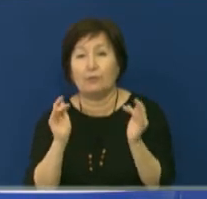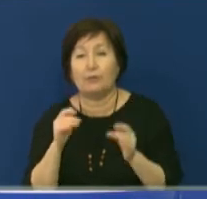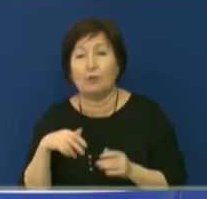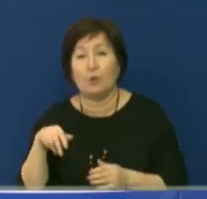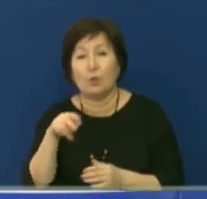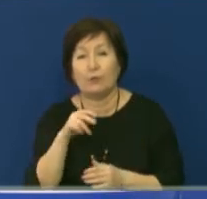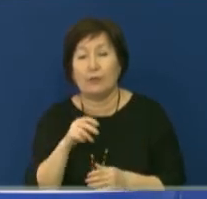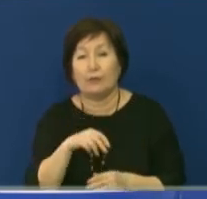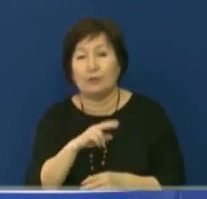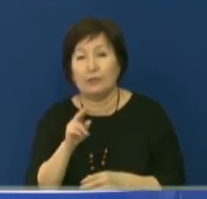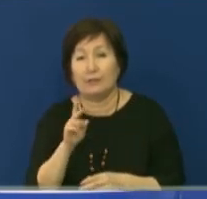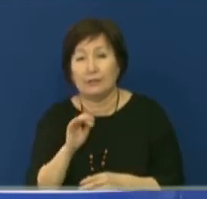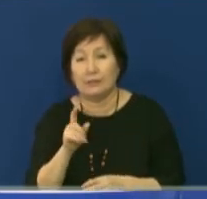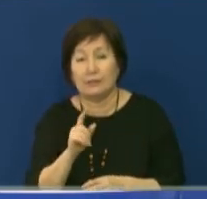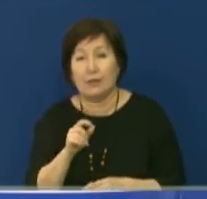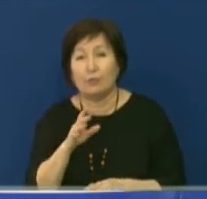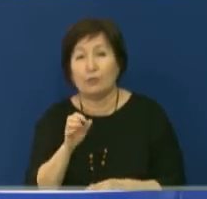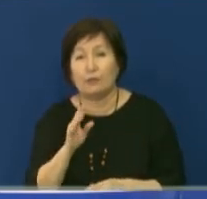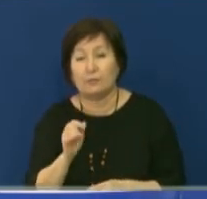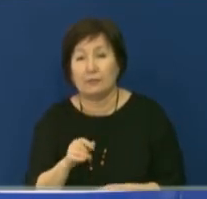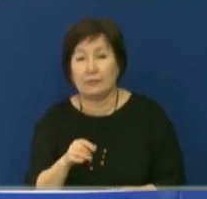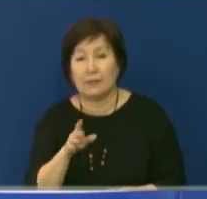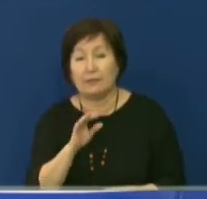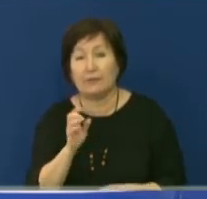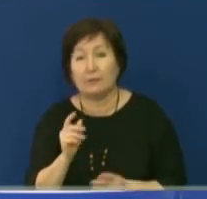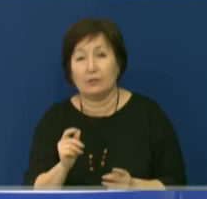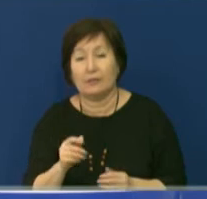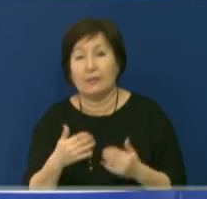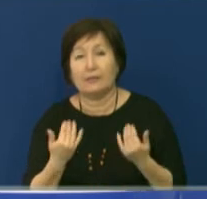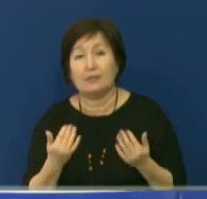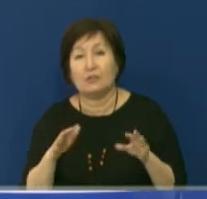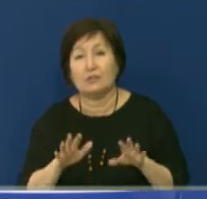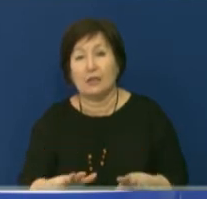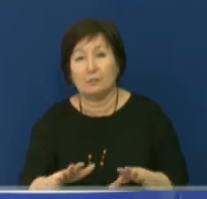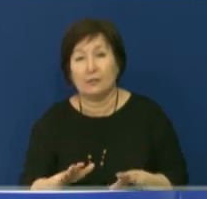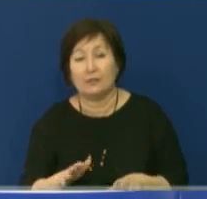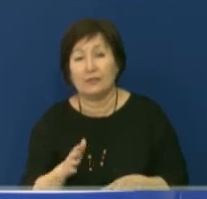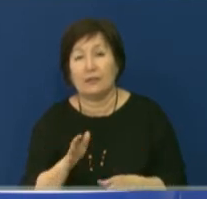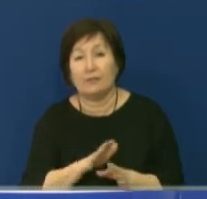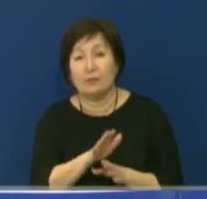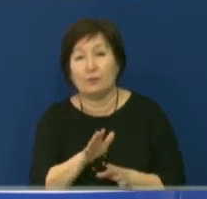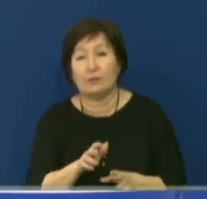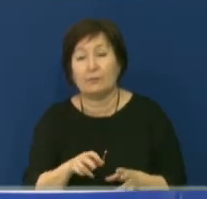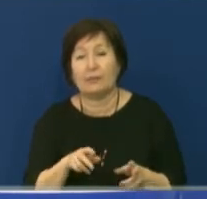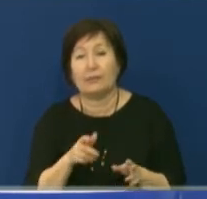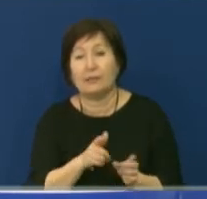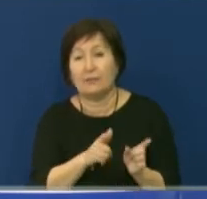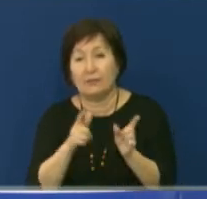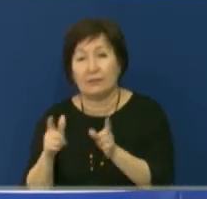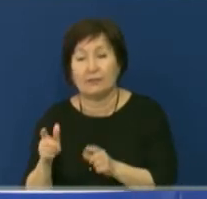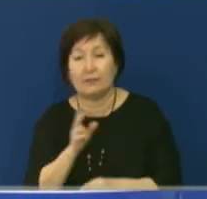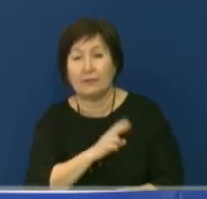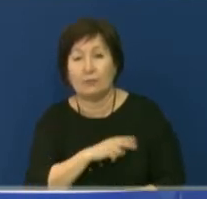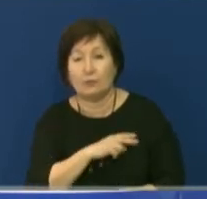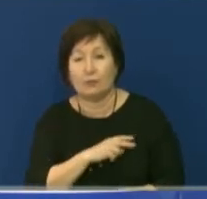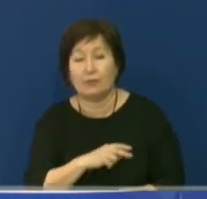Бухтарминское водохранилище в Курчумском районе области. Сейчас на объекте ведутся подготовительные работы, строительство электросетей и 2 общежитий